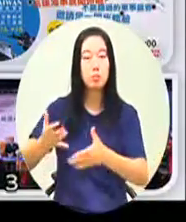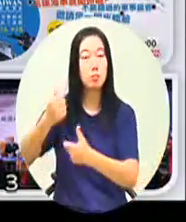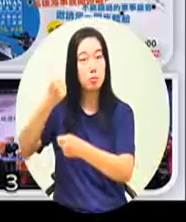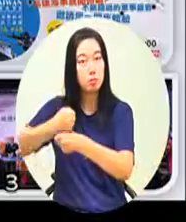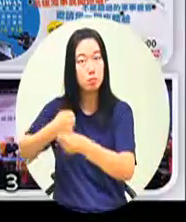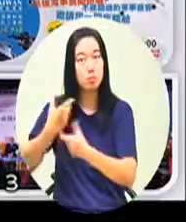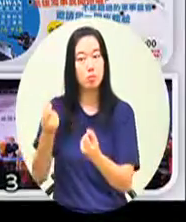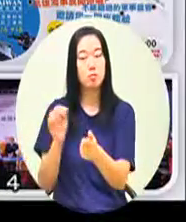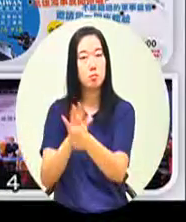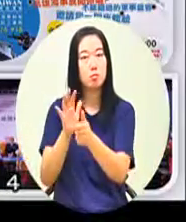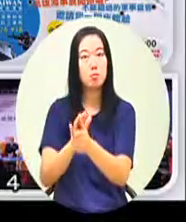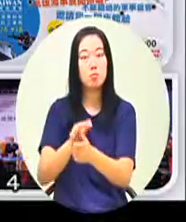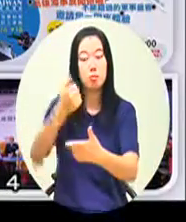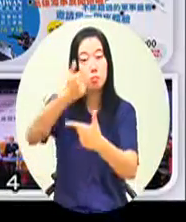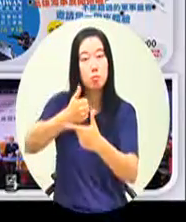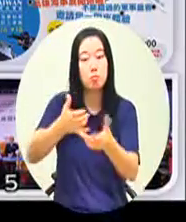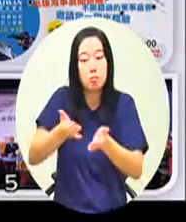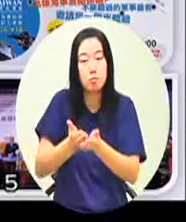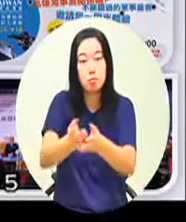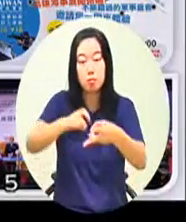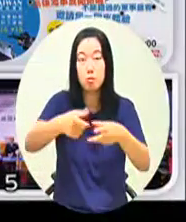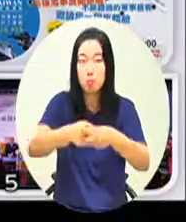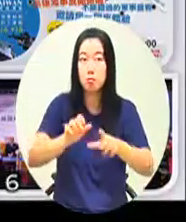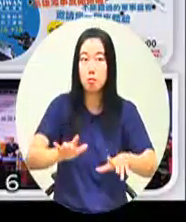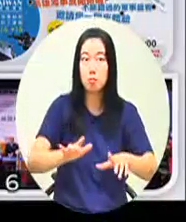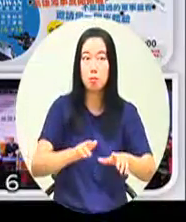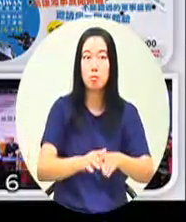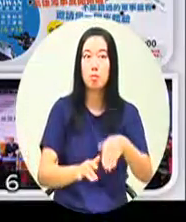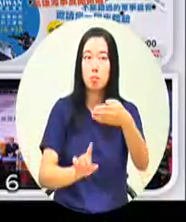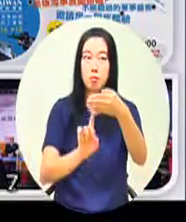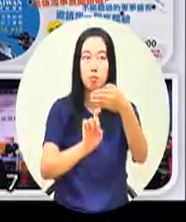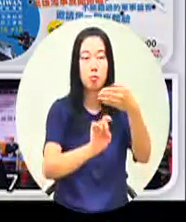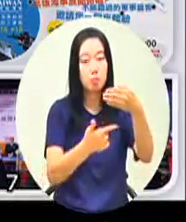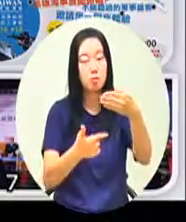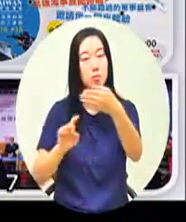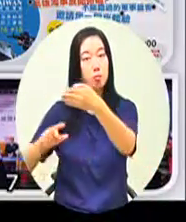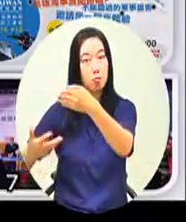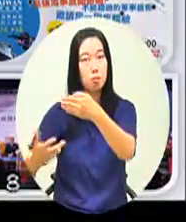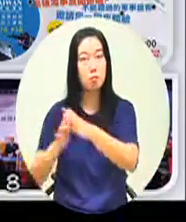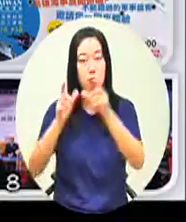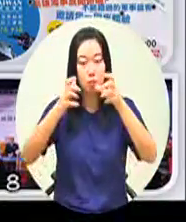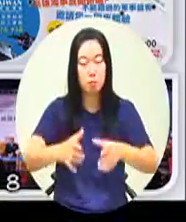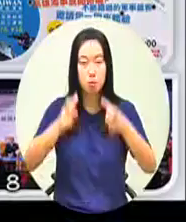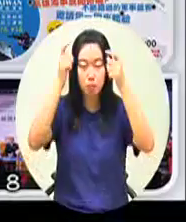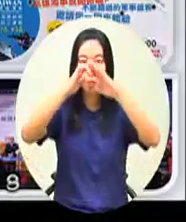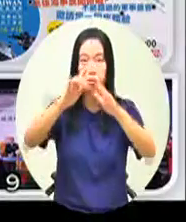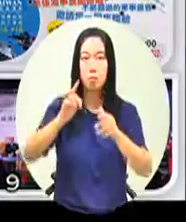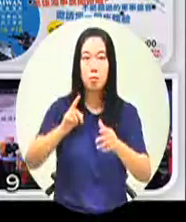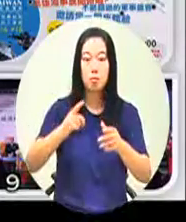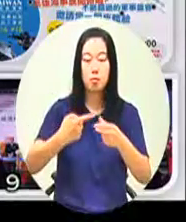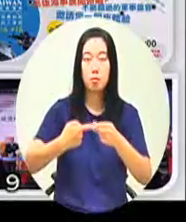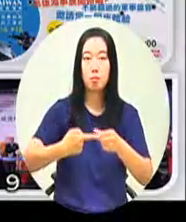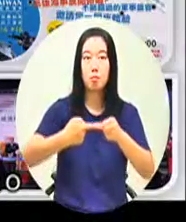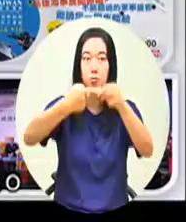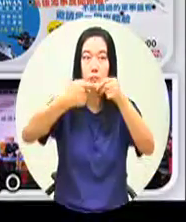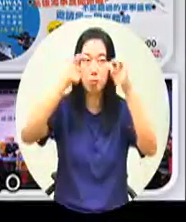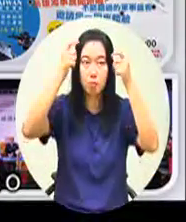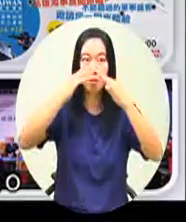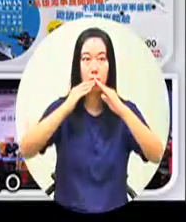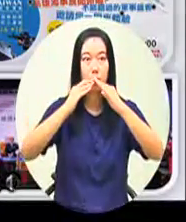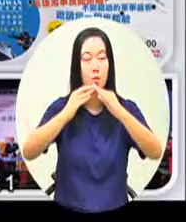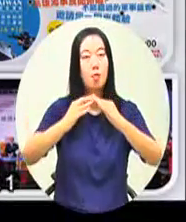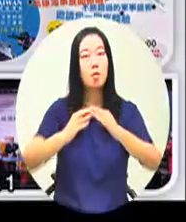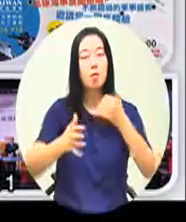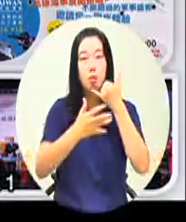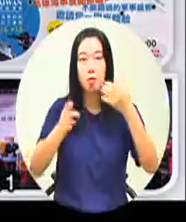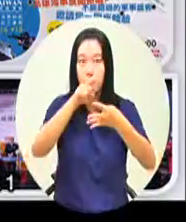工会在今年9月16到18日，举办了这个高雄第一届的高雄国际海事船舶及国防工业